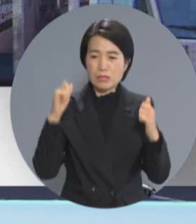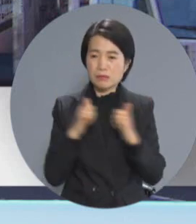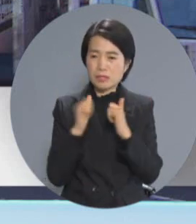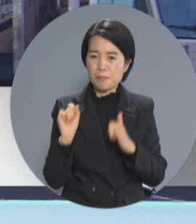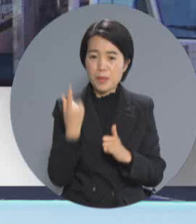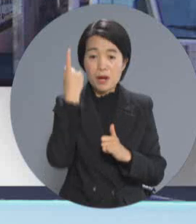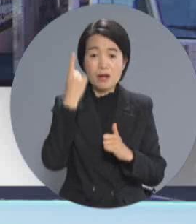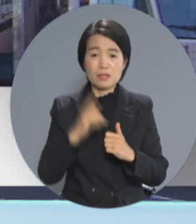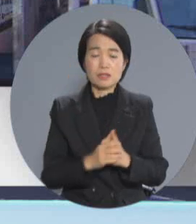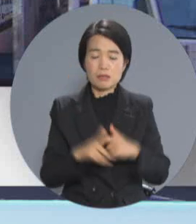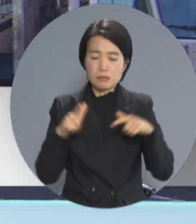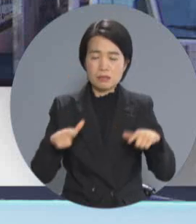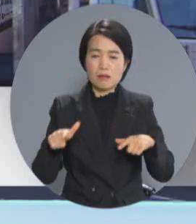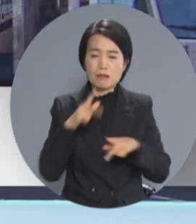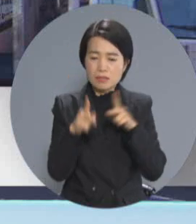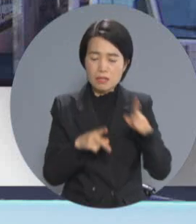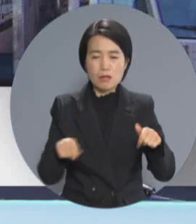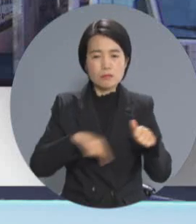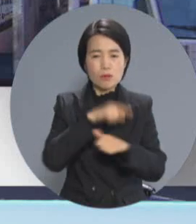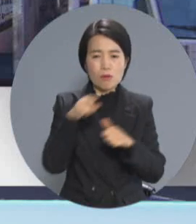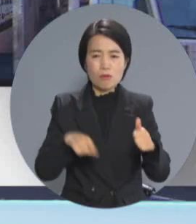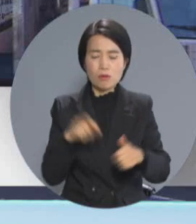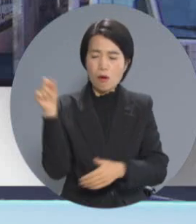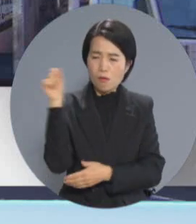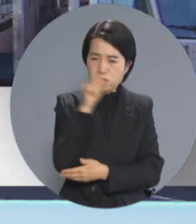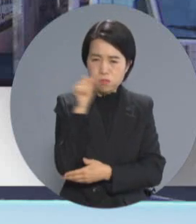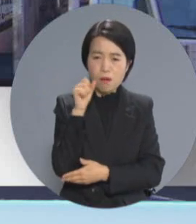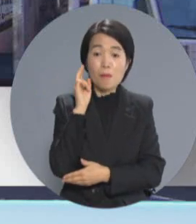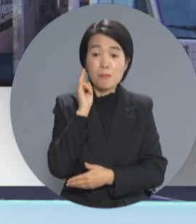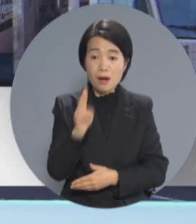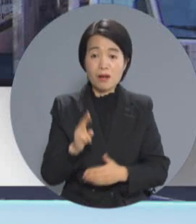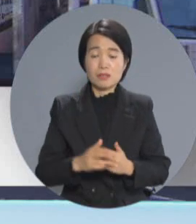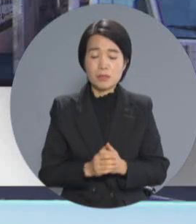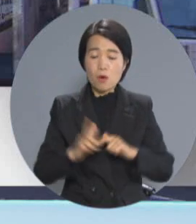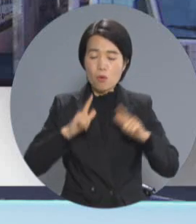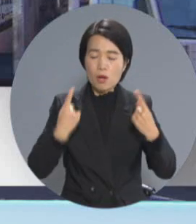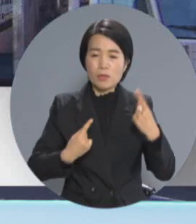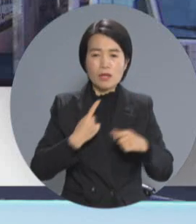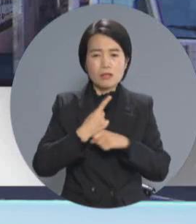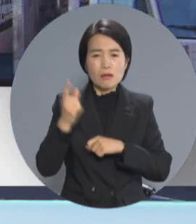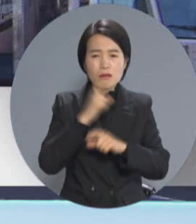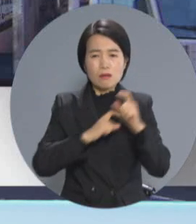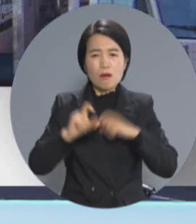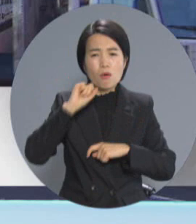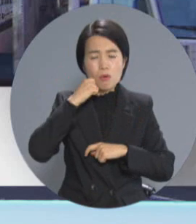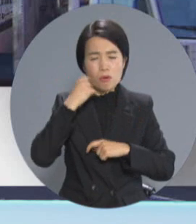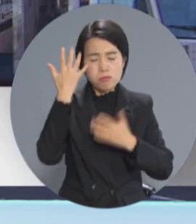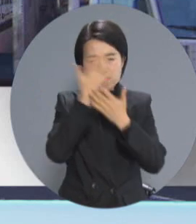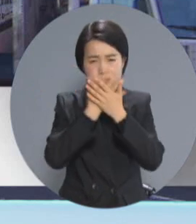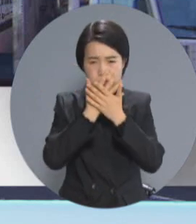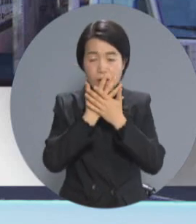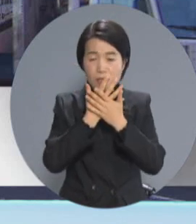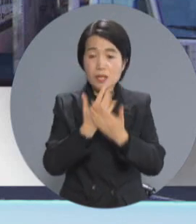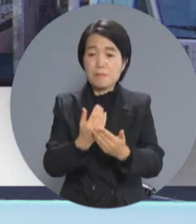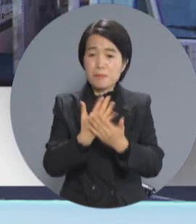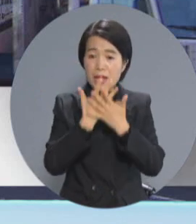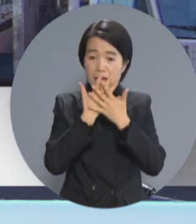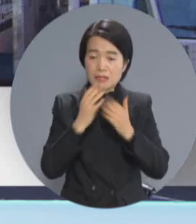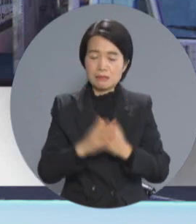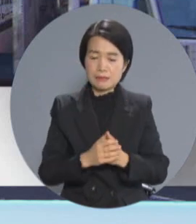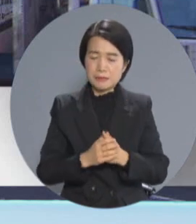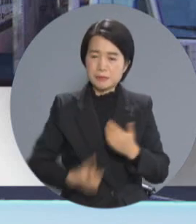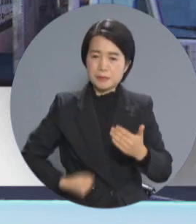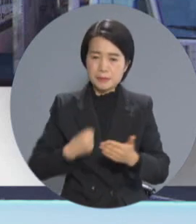등의 영향으로 지역 산업 생태계도 출렁였는데요. 올해보다 내년이 더 어렵다는 전망이 나오는 가운데